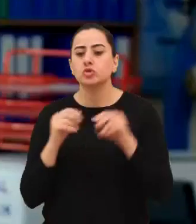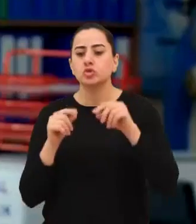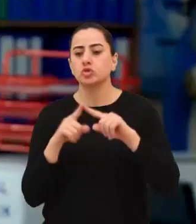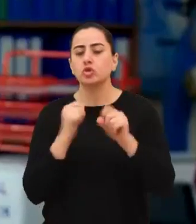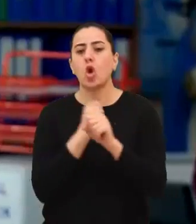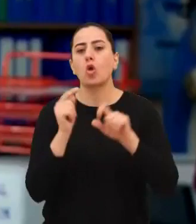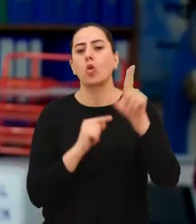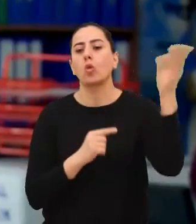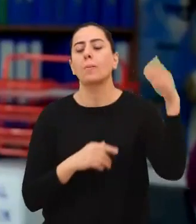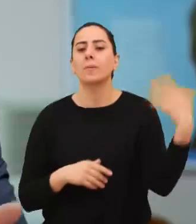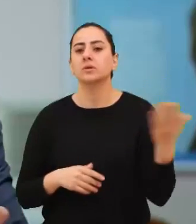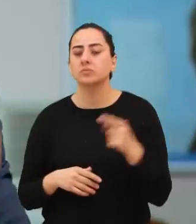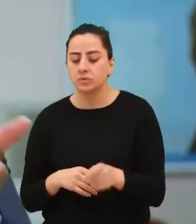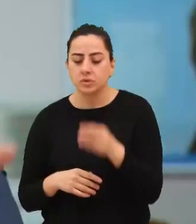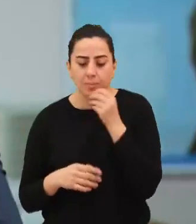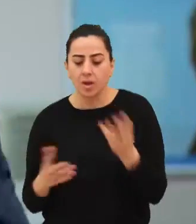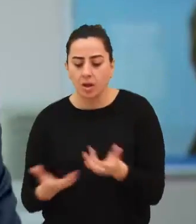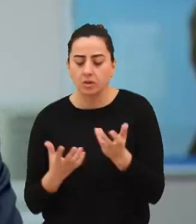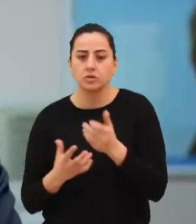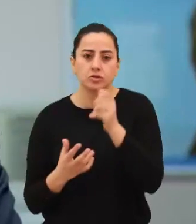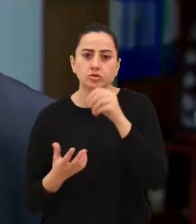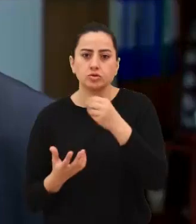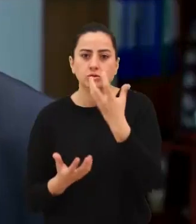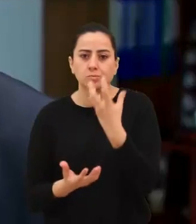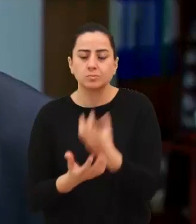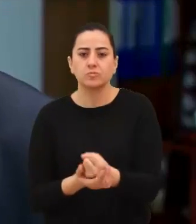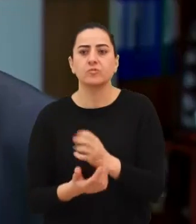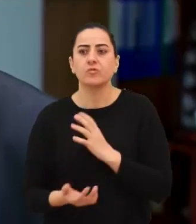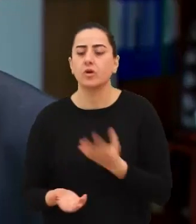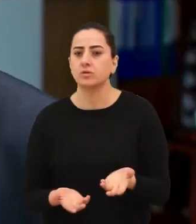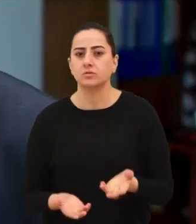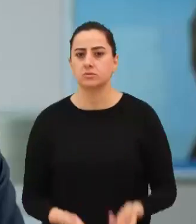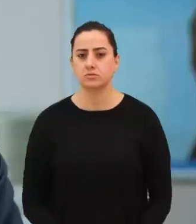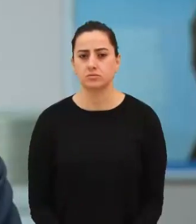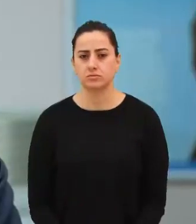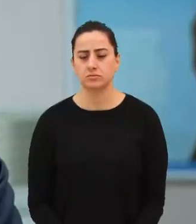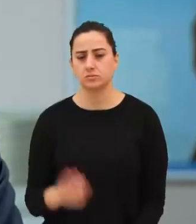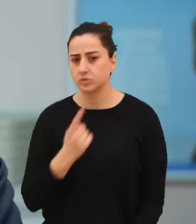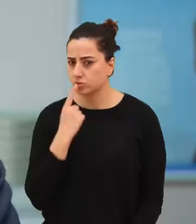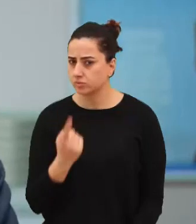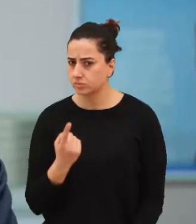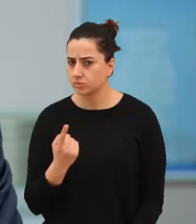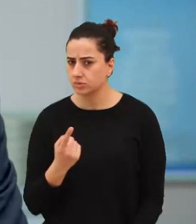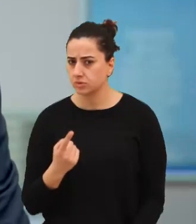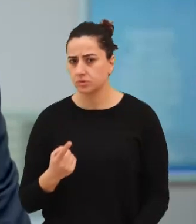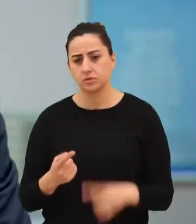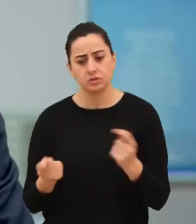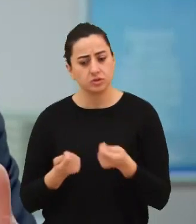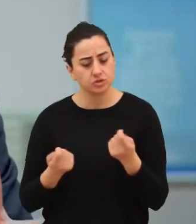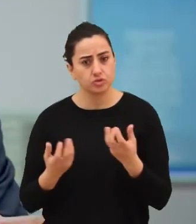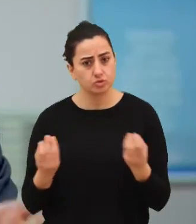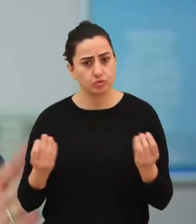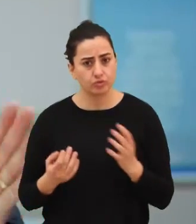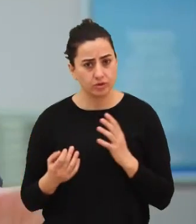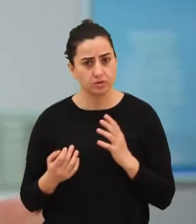ya. Hem bir kere yemeği kaynatırken yemek tuzu çeker ya. Ya bu arada bir şey söyleyeceğim ya, siz de işi kaynatmayın. Bak bu kadar iş